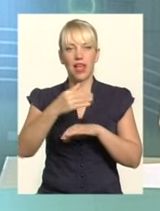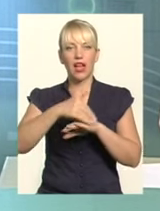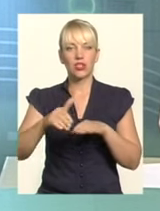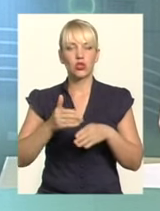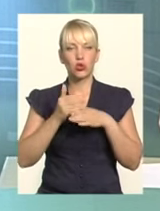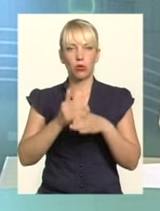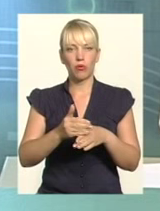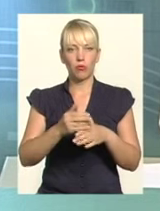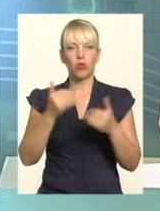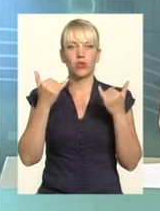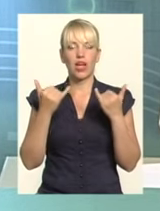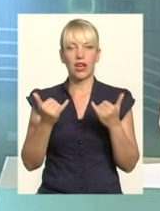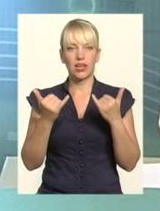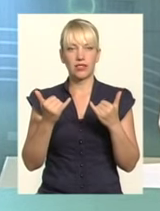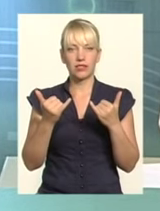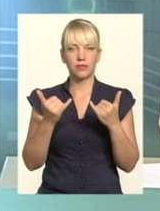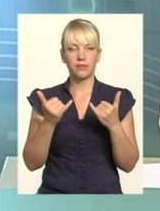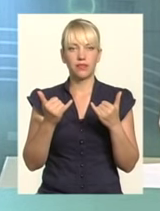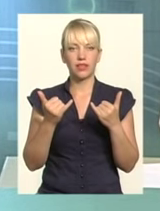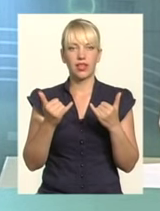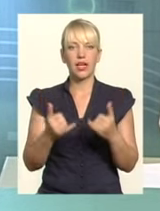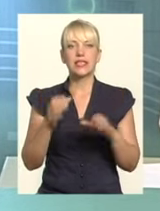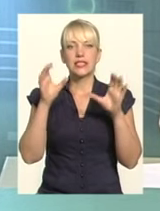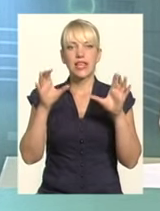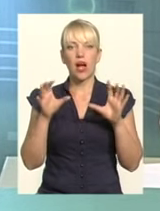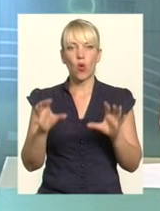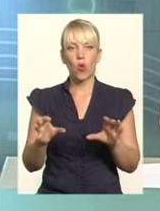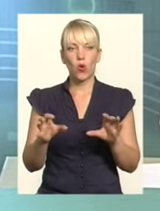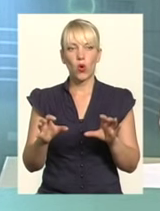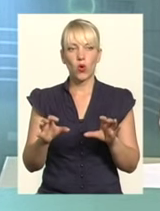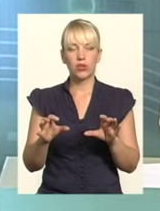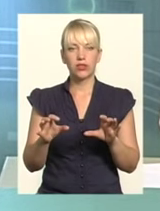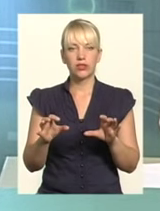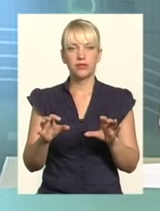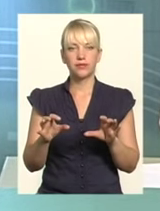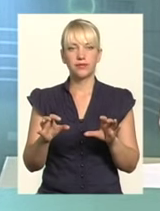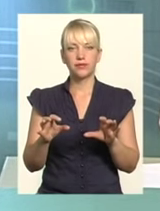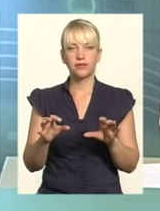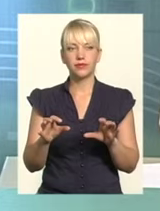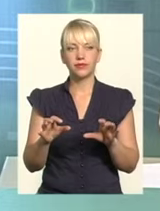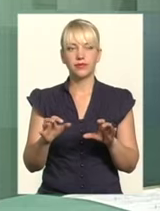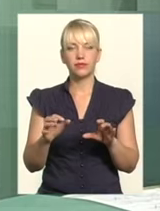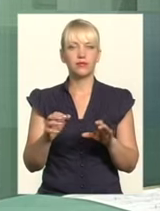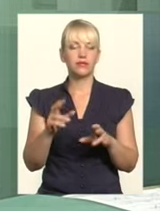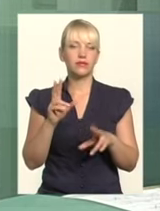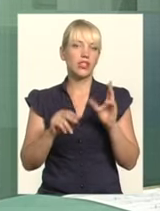допомогу. Наразі от закон, він по суті десь на